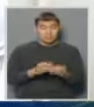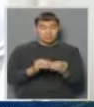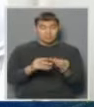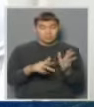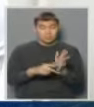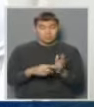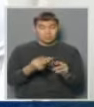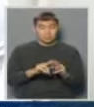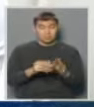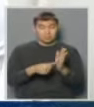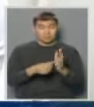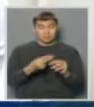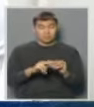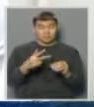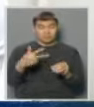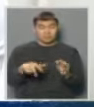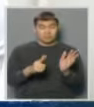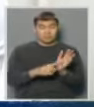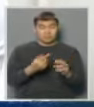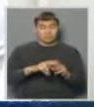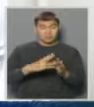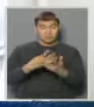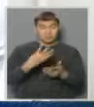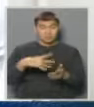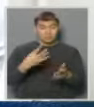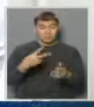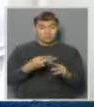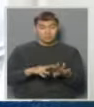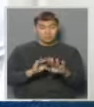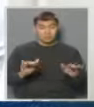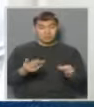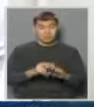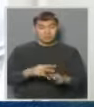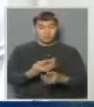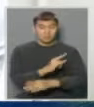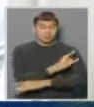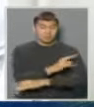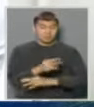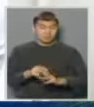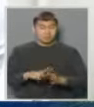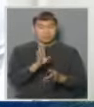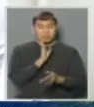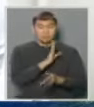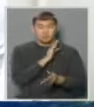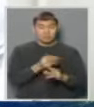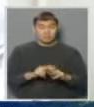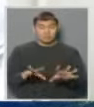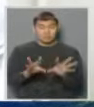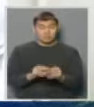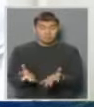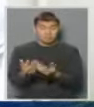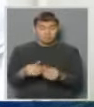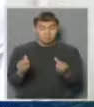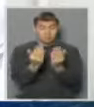аптадан 37 аптаға дейін, 42 жаңа емізетін аналарымыз бар, емізетін лактация дейді. Емізетін уақытын сол кісілерді